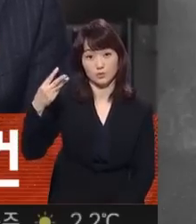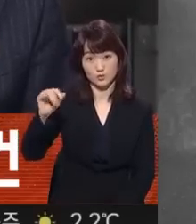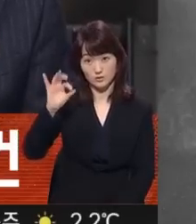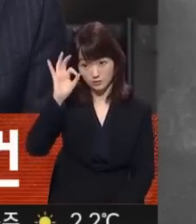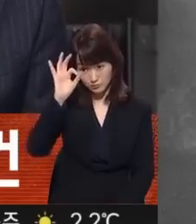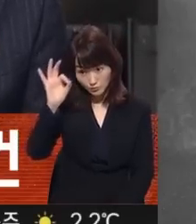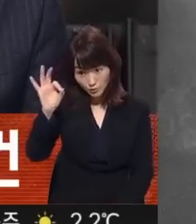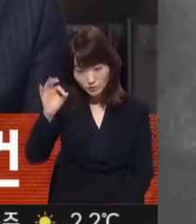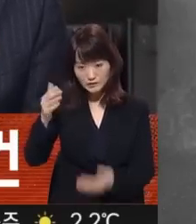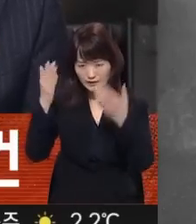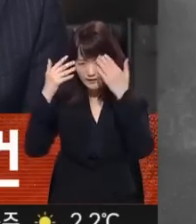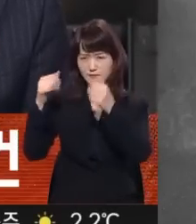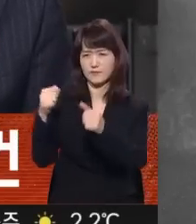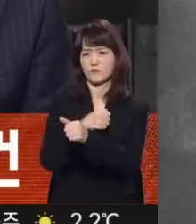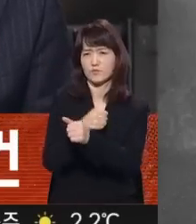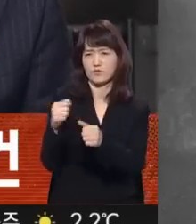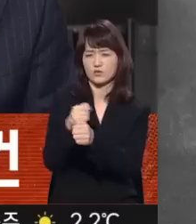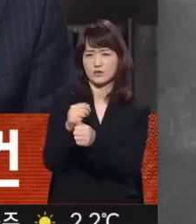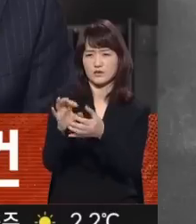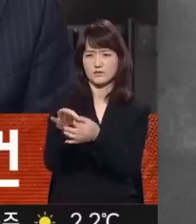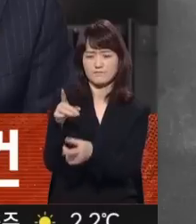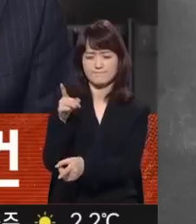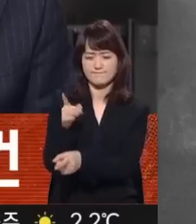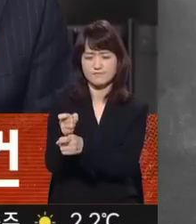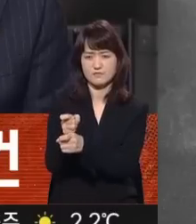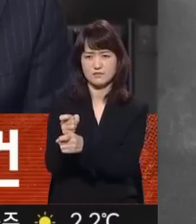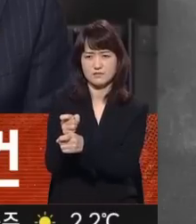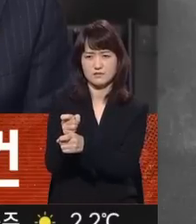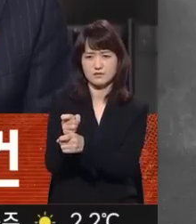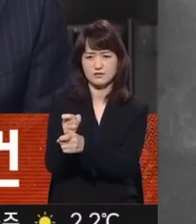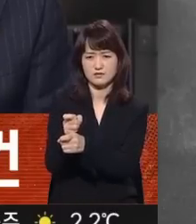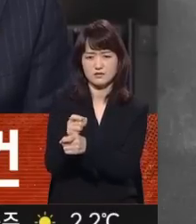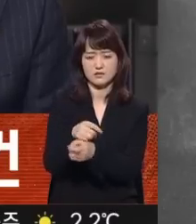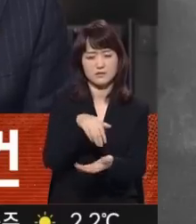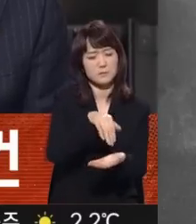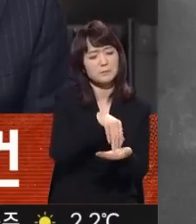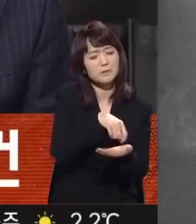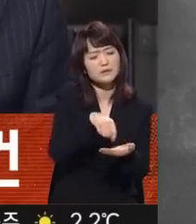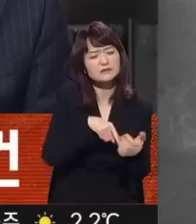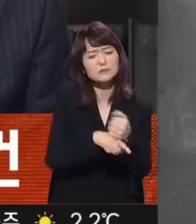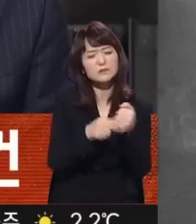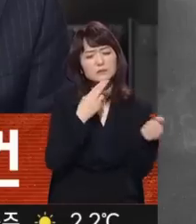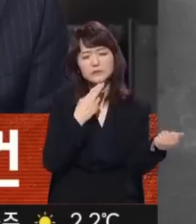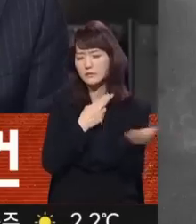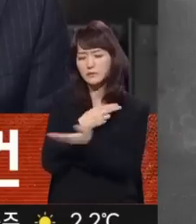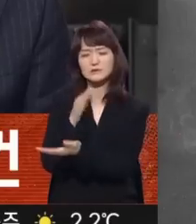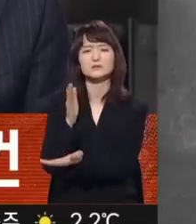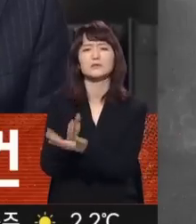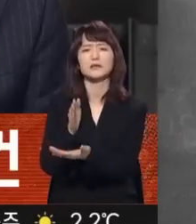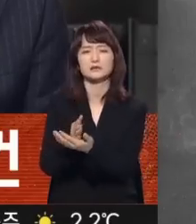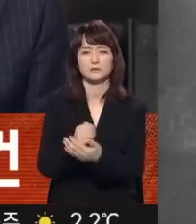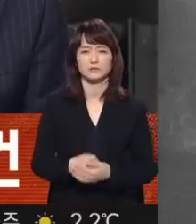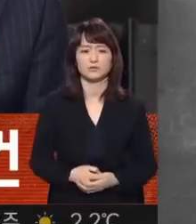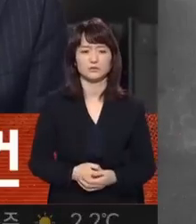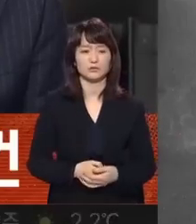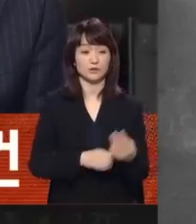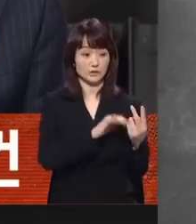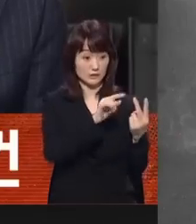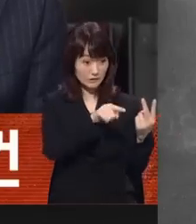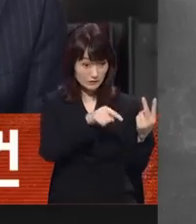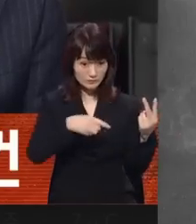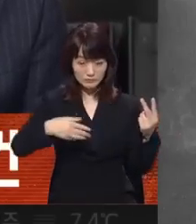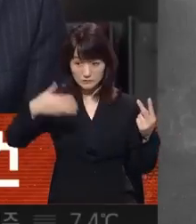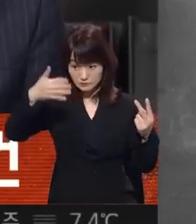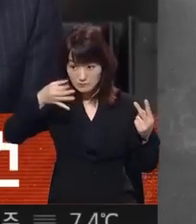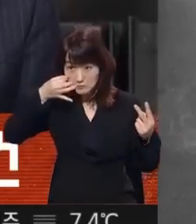어떤 복수를 그린 그런 저는 그냥 하나만한 이런 반성문 받지 말고 진짜 법원이 쟤네들한테 그